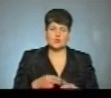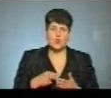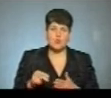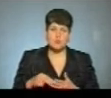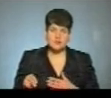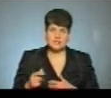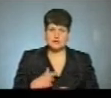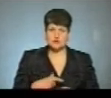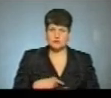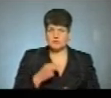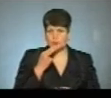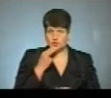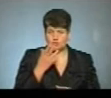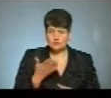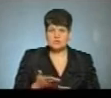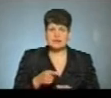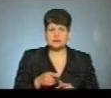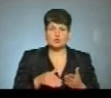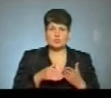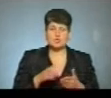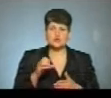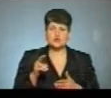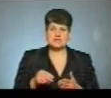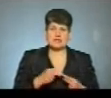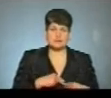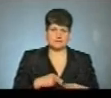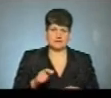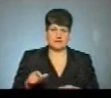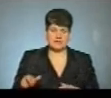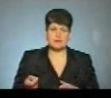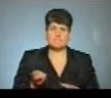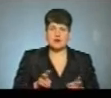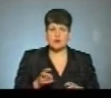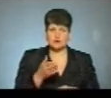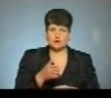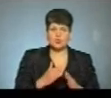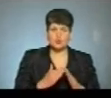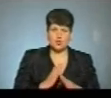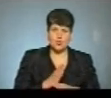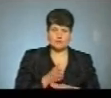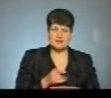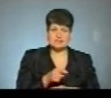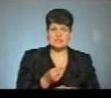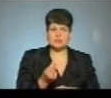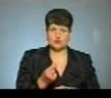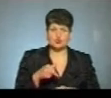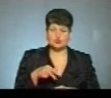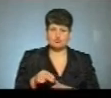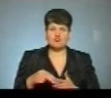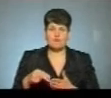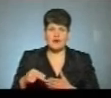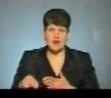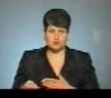купити собі продукти харчування, їм допомагають соціальні робітники, які приходять до них додому, за їхні кошти йдуть в магазин,